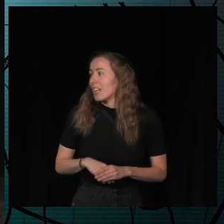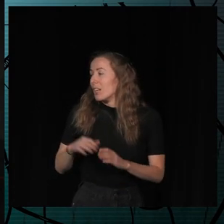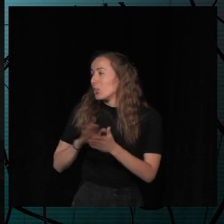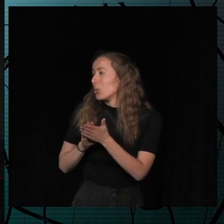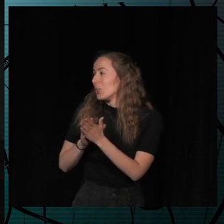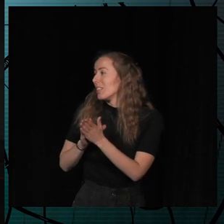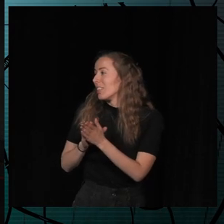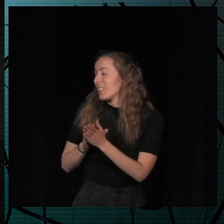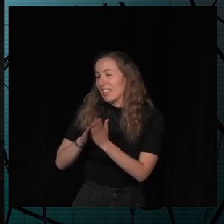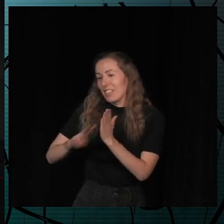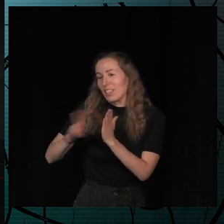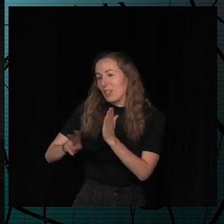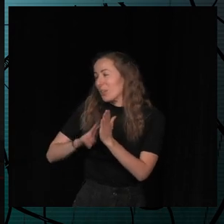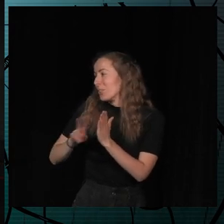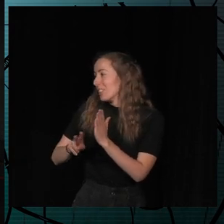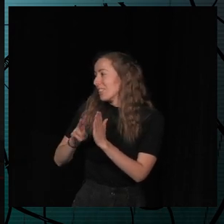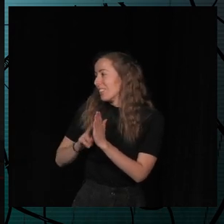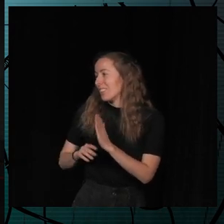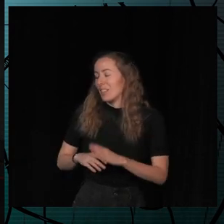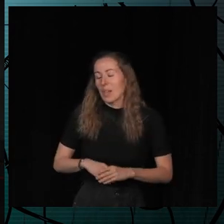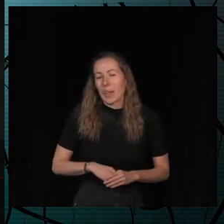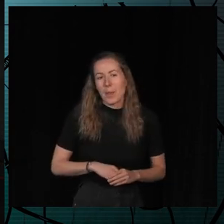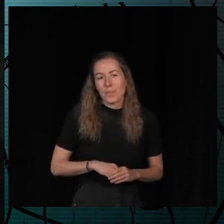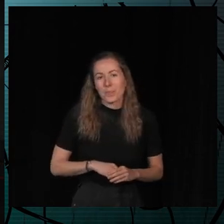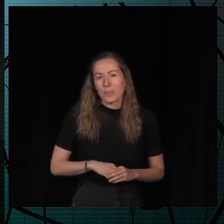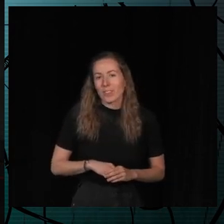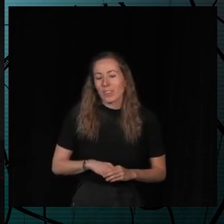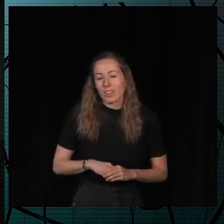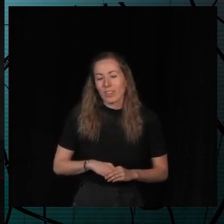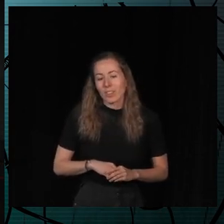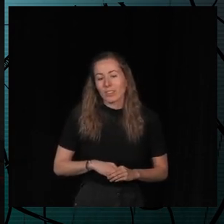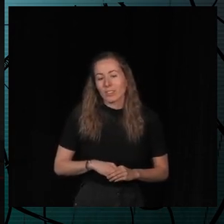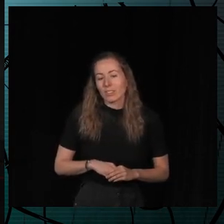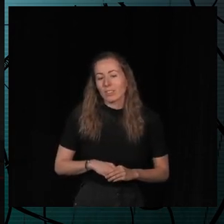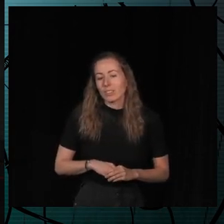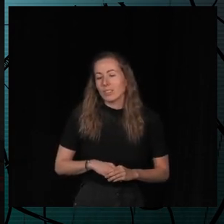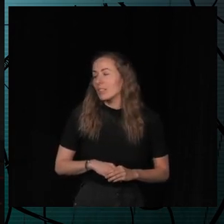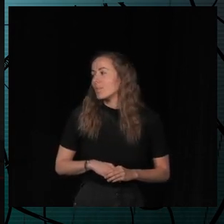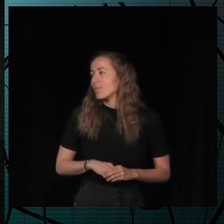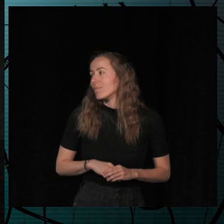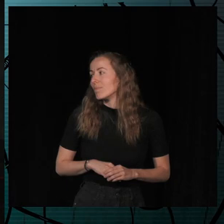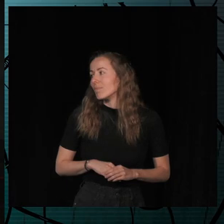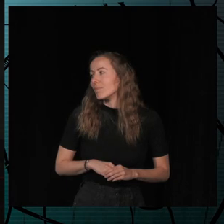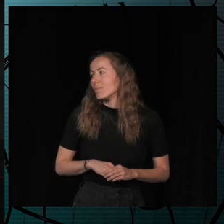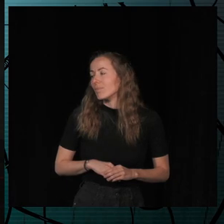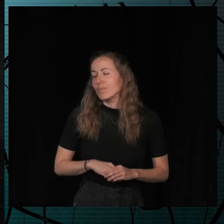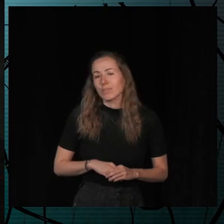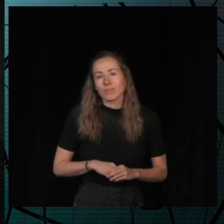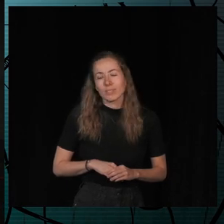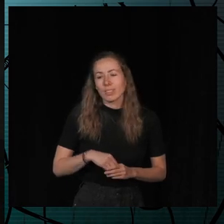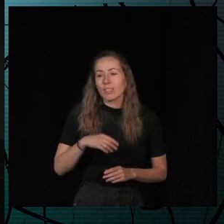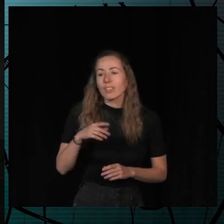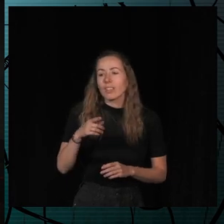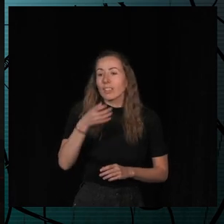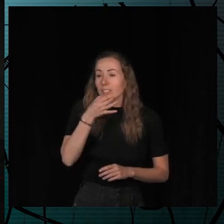excuse-moi moi aussi je parle très vite je reprends plus pédagique plus ouais il dit